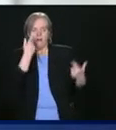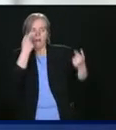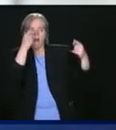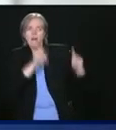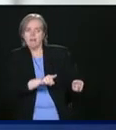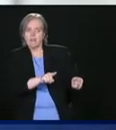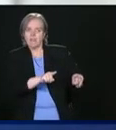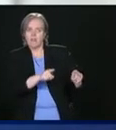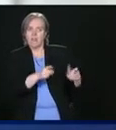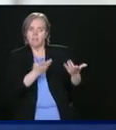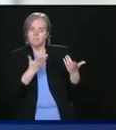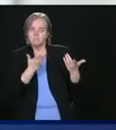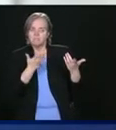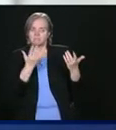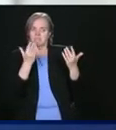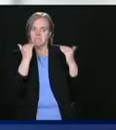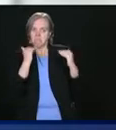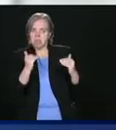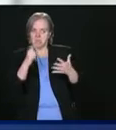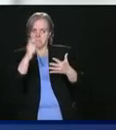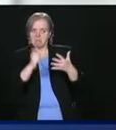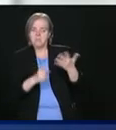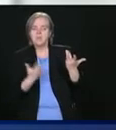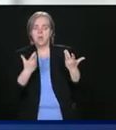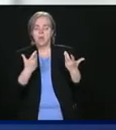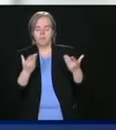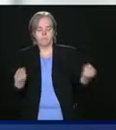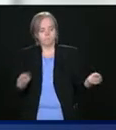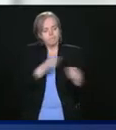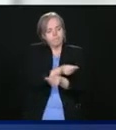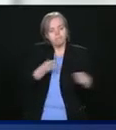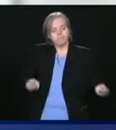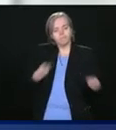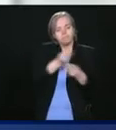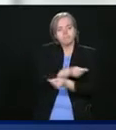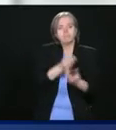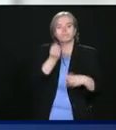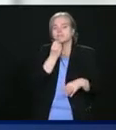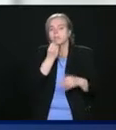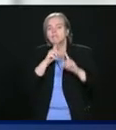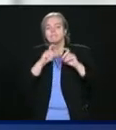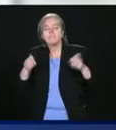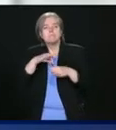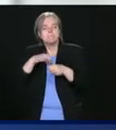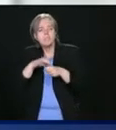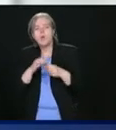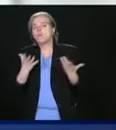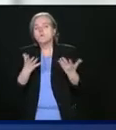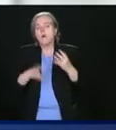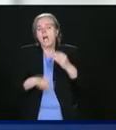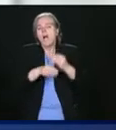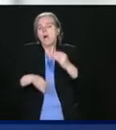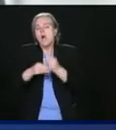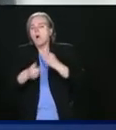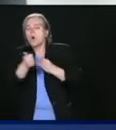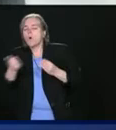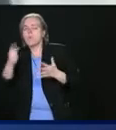mêmes mécanismes pour la circulation des biens ou vous l'avez bonifié, vous avez des garanties supplémentaires?